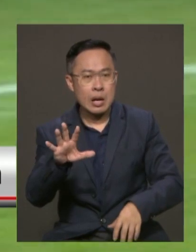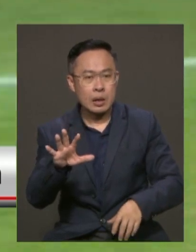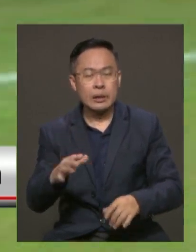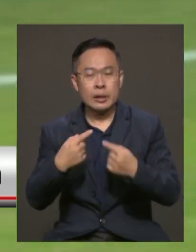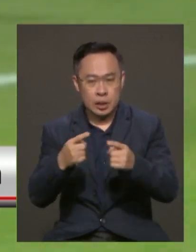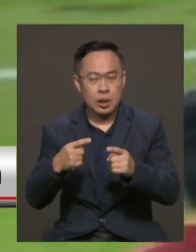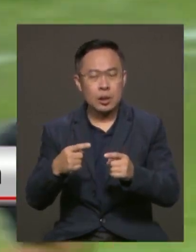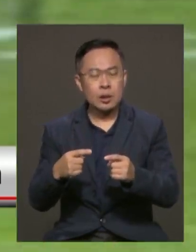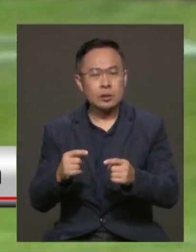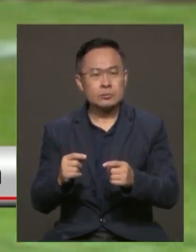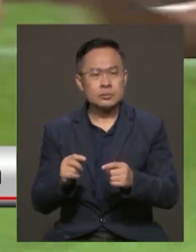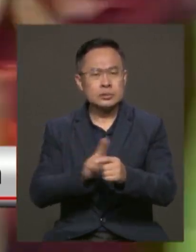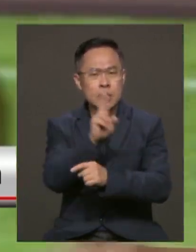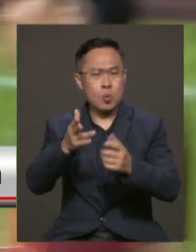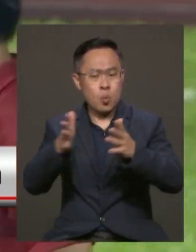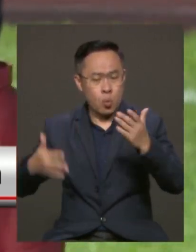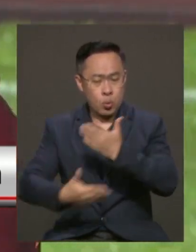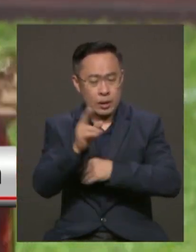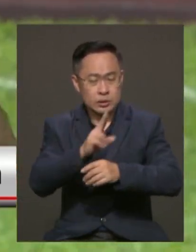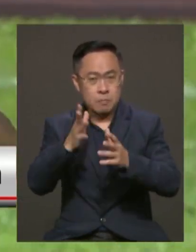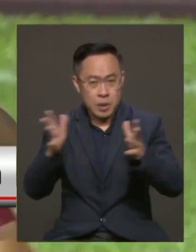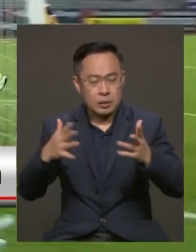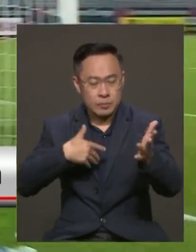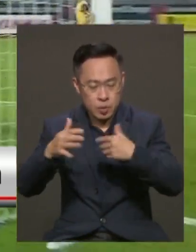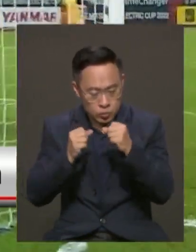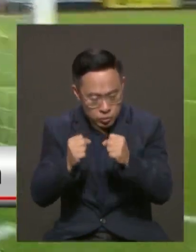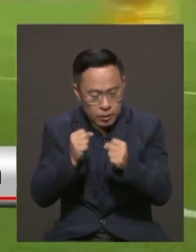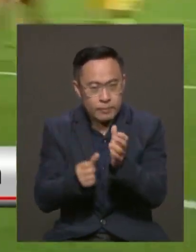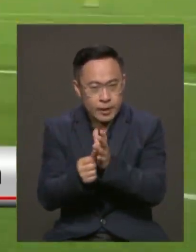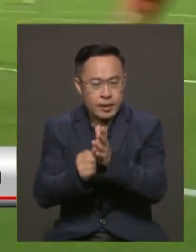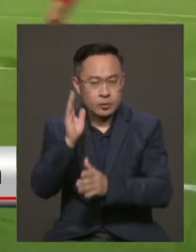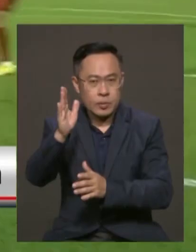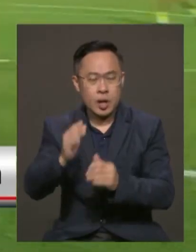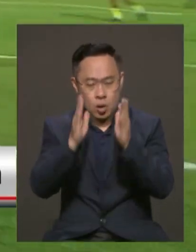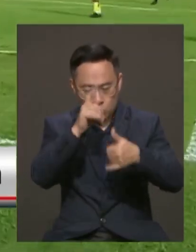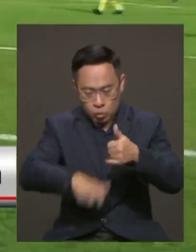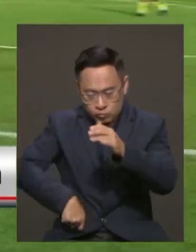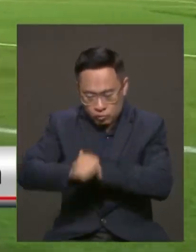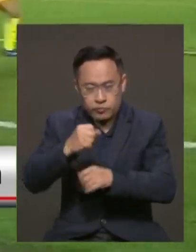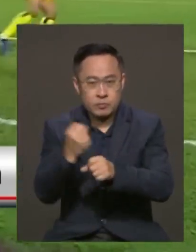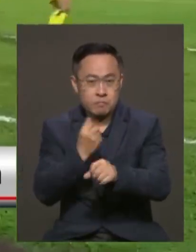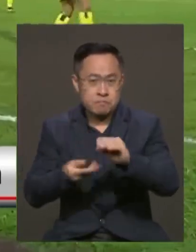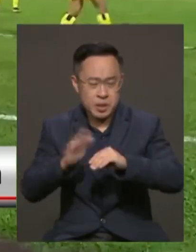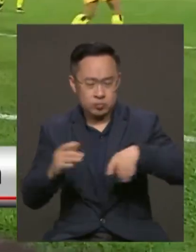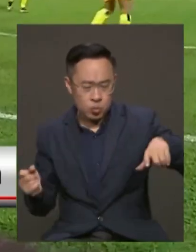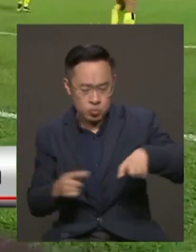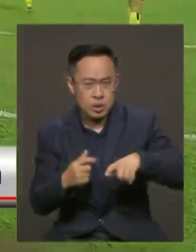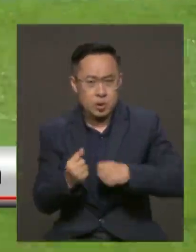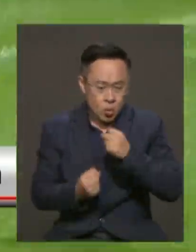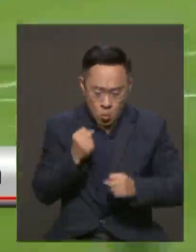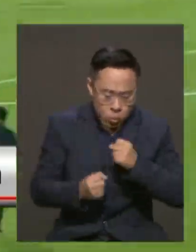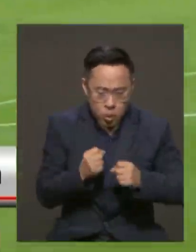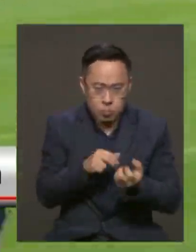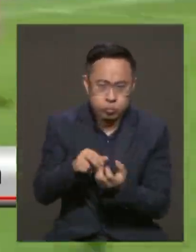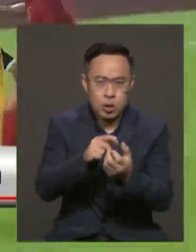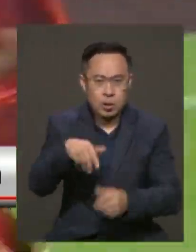คะก็ต้องให้นักเตะนั้นซุ่มซ้อมกันหลังจากนี้เนาะพกความขยันในช่วงฝึกซ้อมเอาลงสนามให้วิ่งสู้ตายกันไปเลย